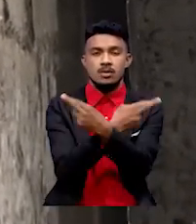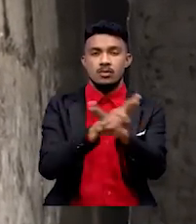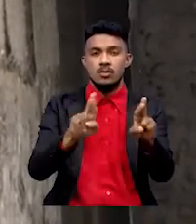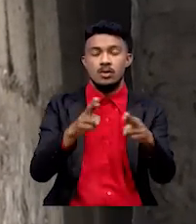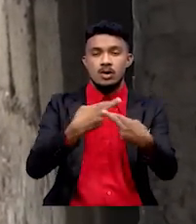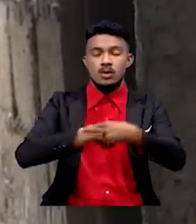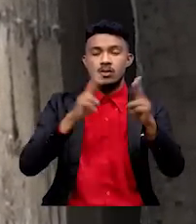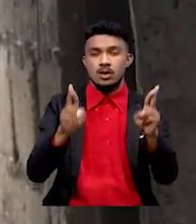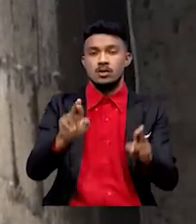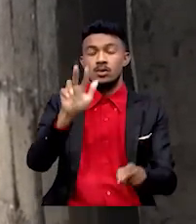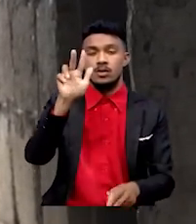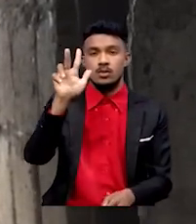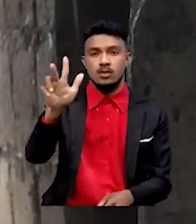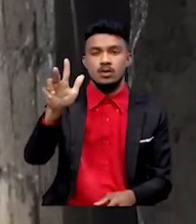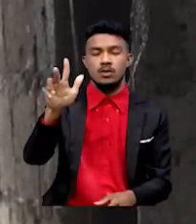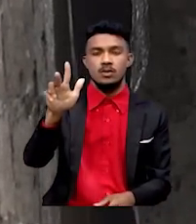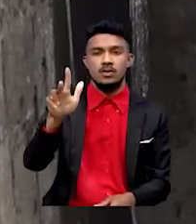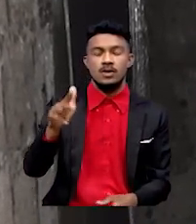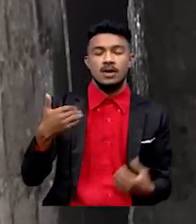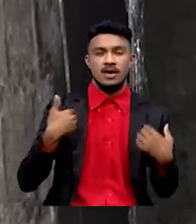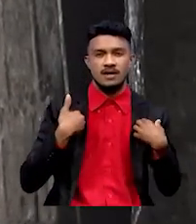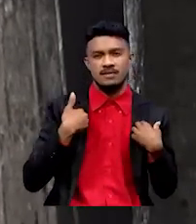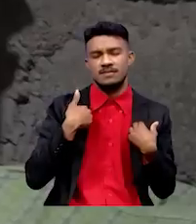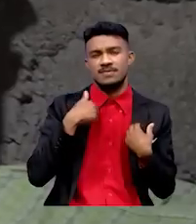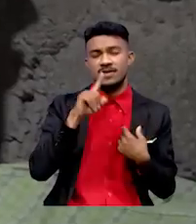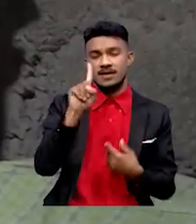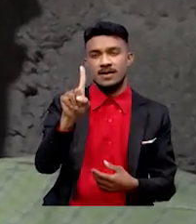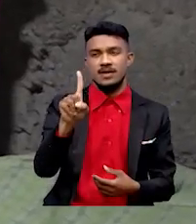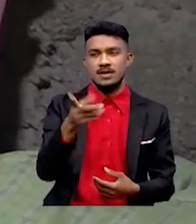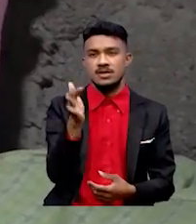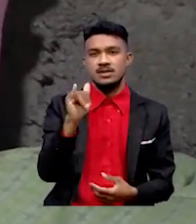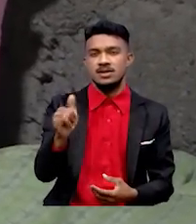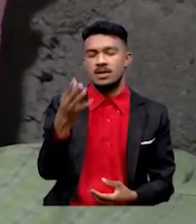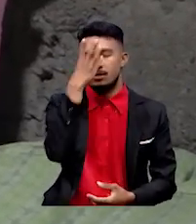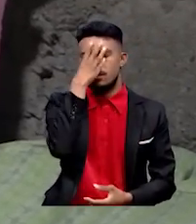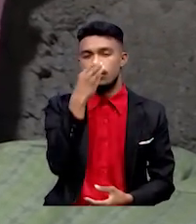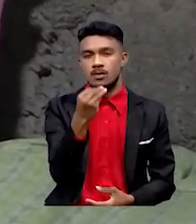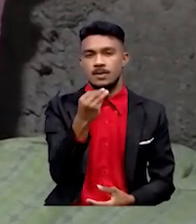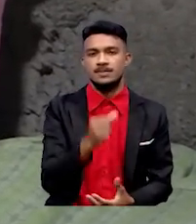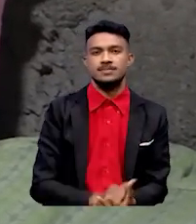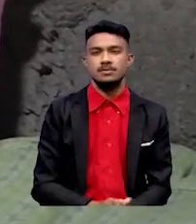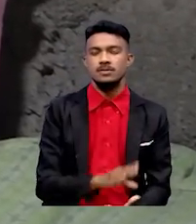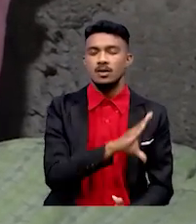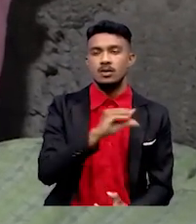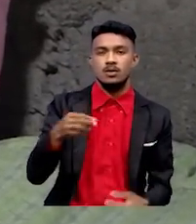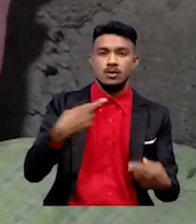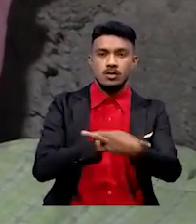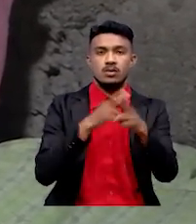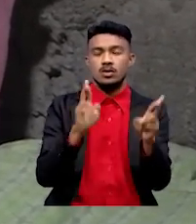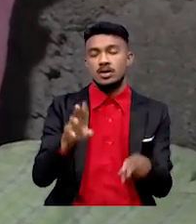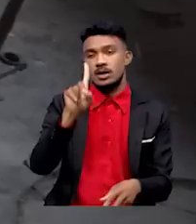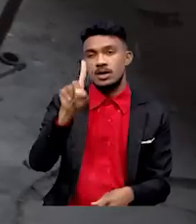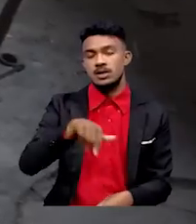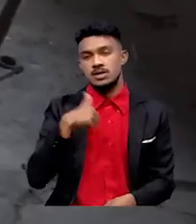ida. O se quarto tolo ne, quarto ida, sira horitoba. Quarto ida selo,